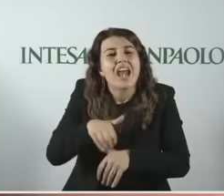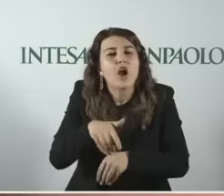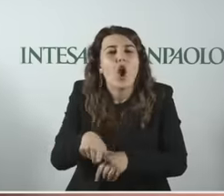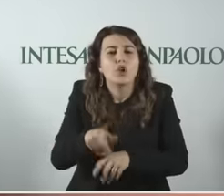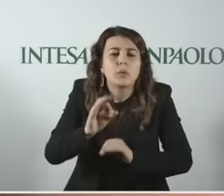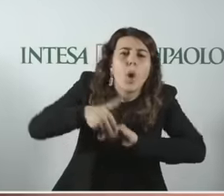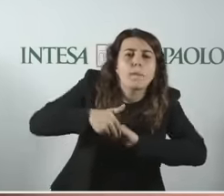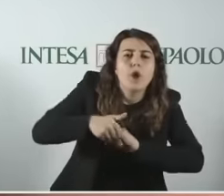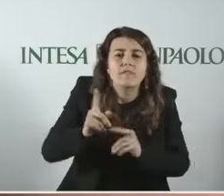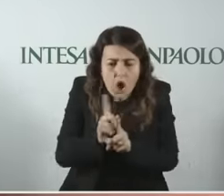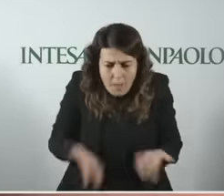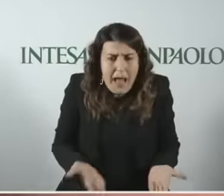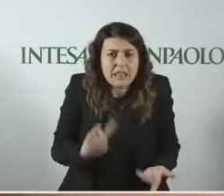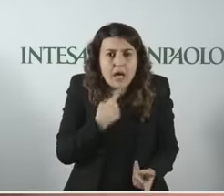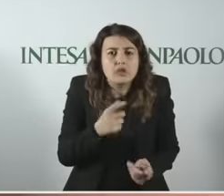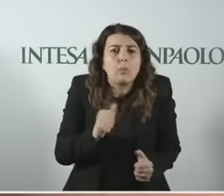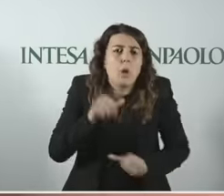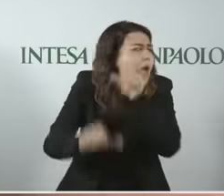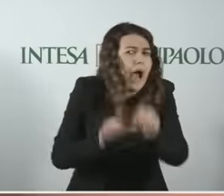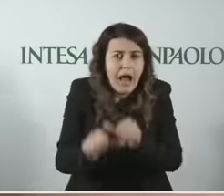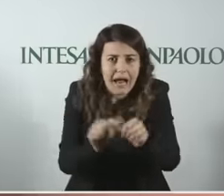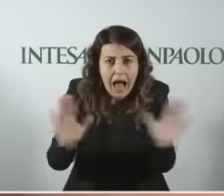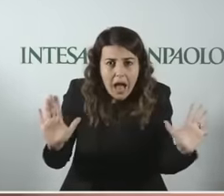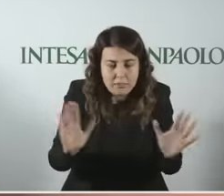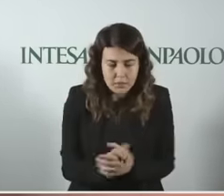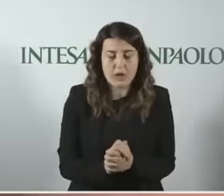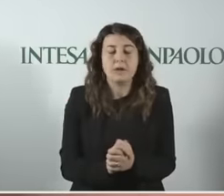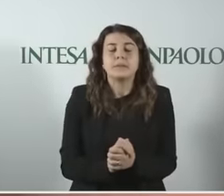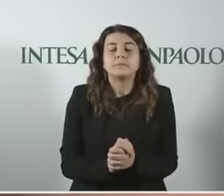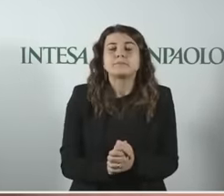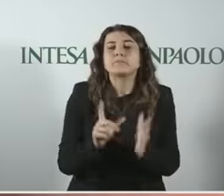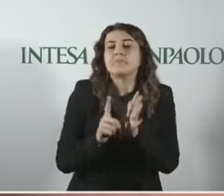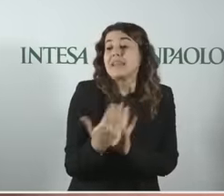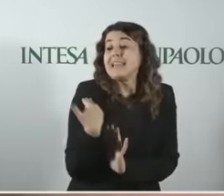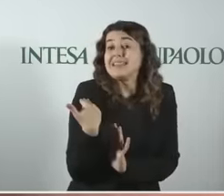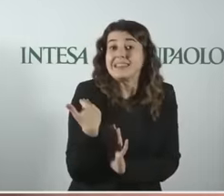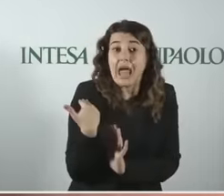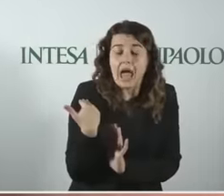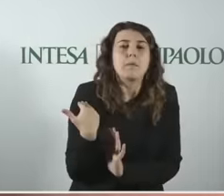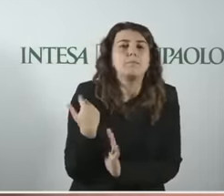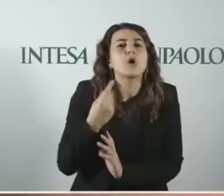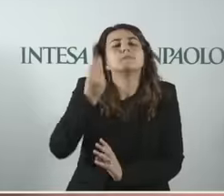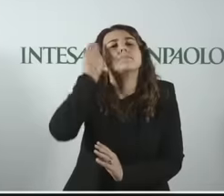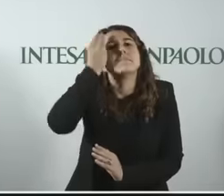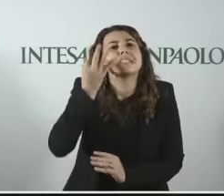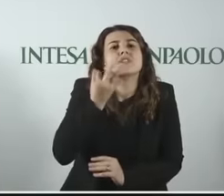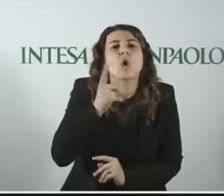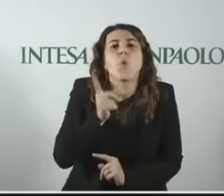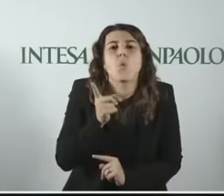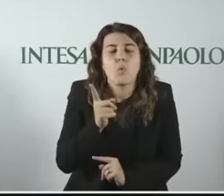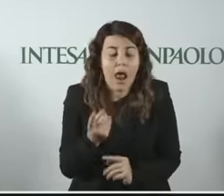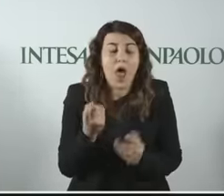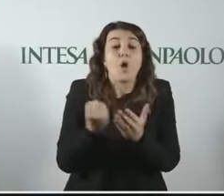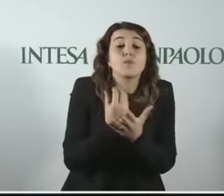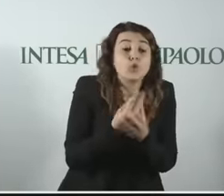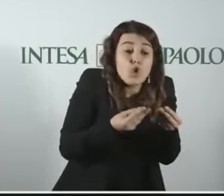quello che diremo Adesso però è Ecco sostanzialmente fino a un po' di tempo fa si diceva Si associava molto la produzione della